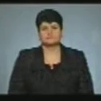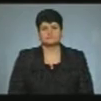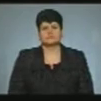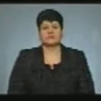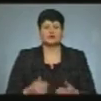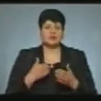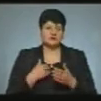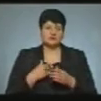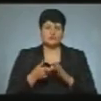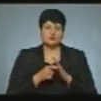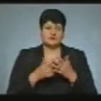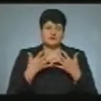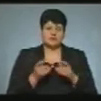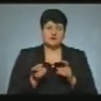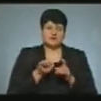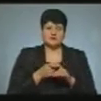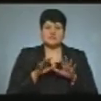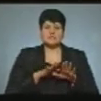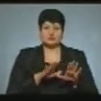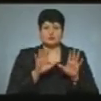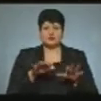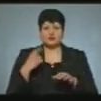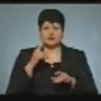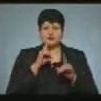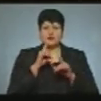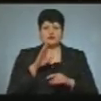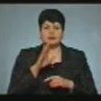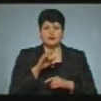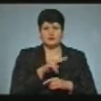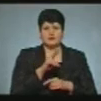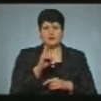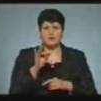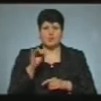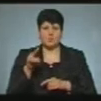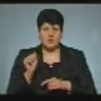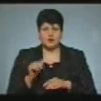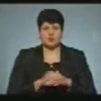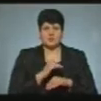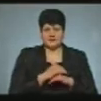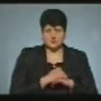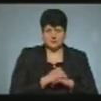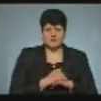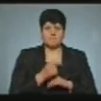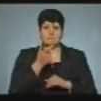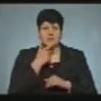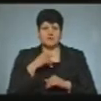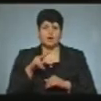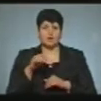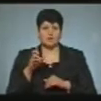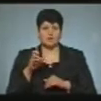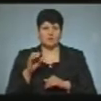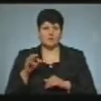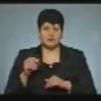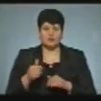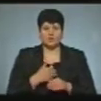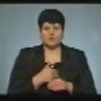І до нашої студії вже приєднався заступник голови обласної ради Любомир Крупа. Доброго вечора. Добрий вечір. Отож, пане Любомире, насамперед